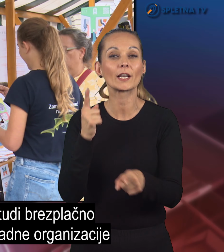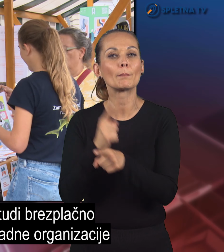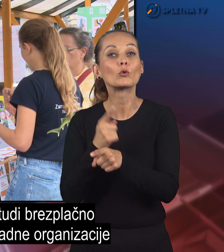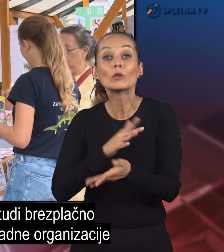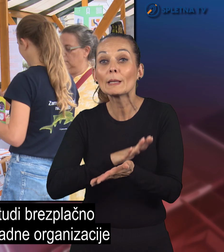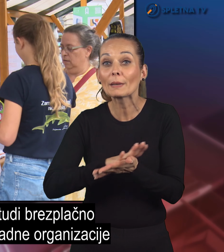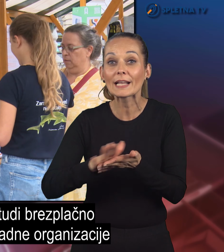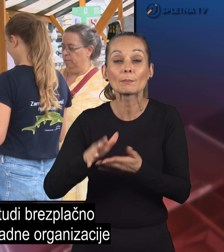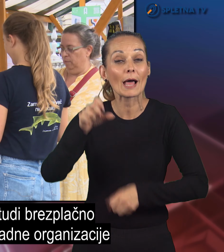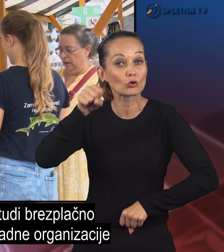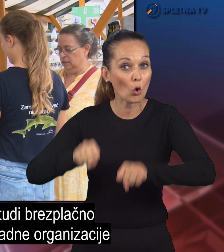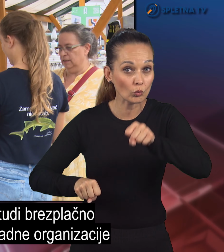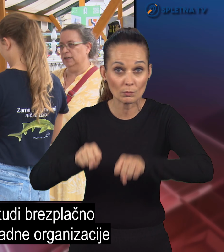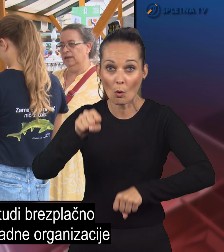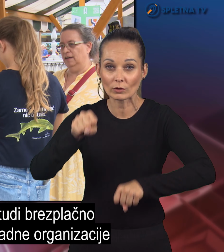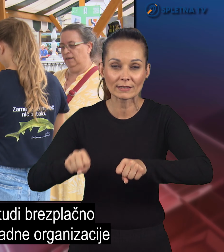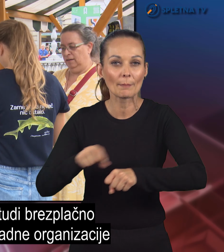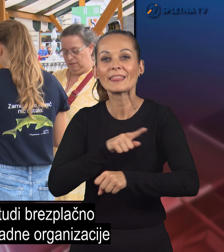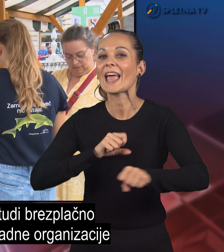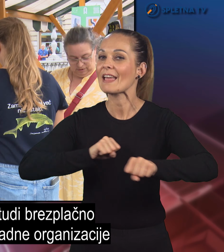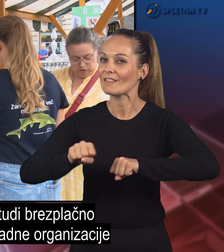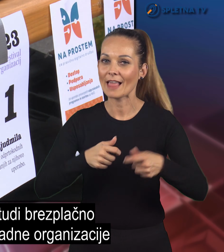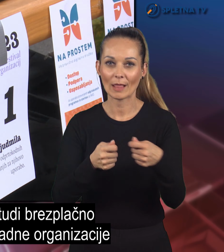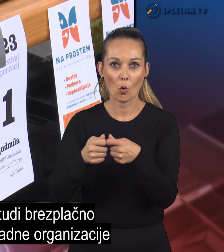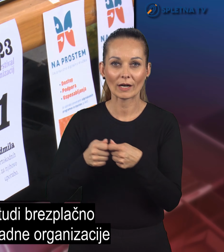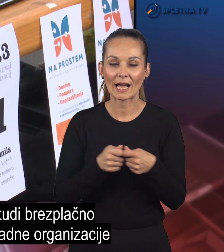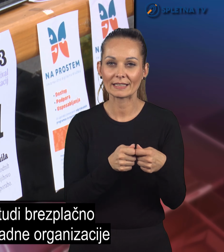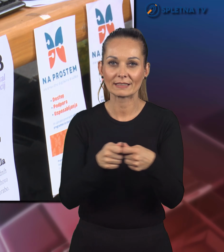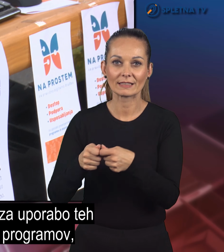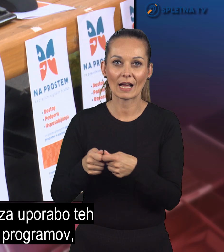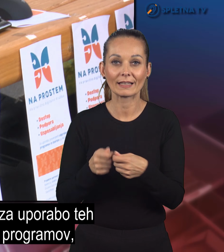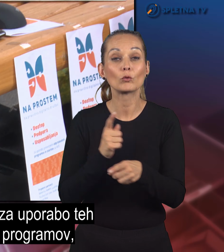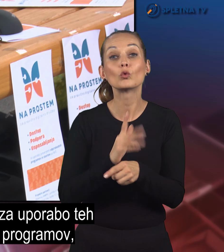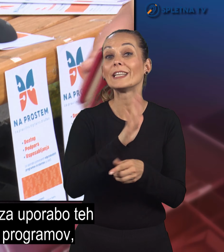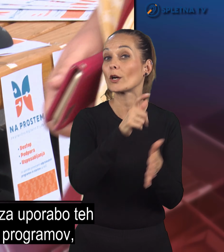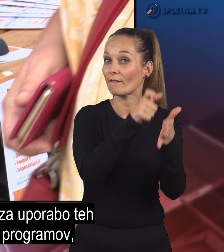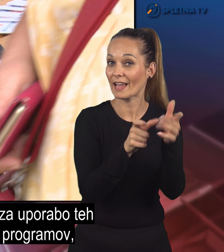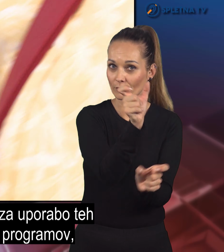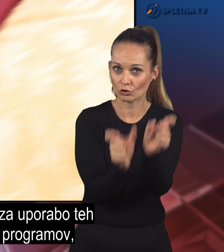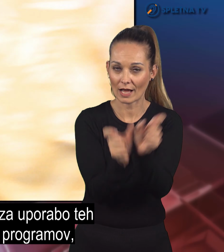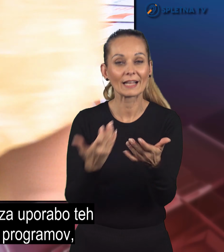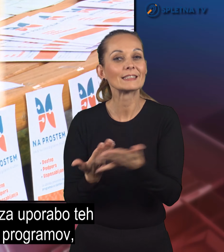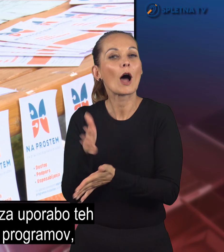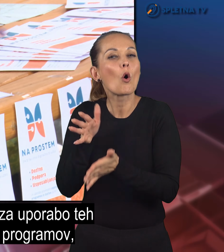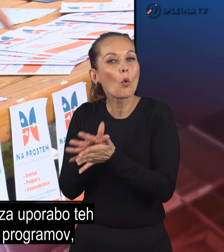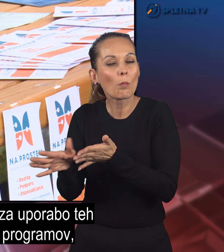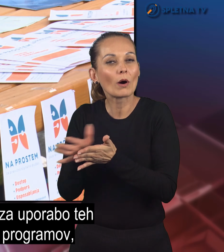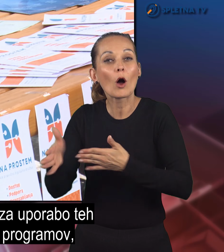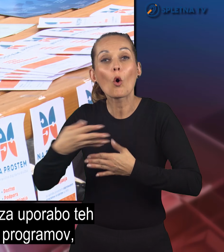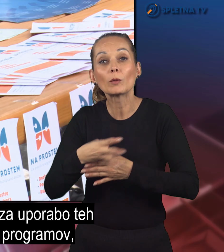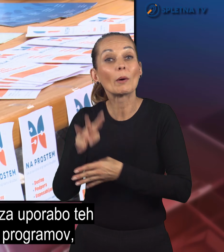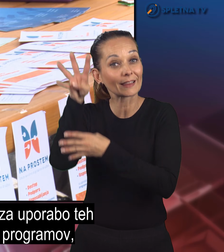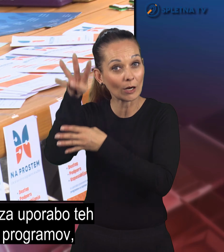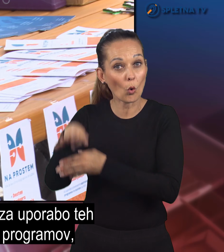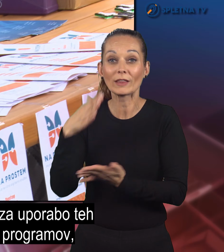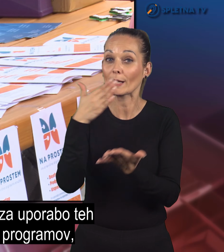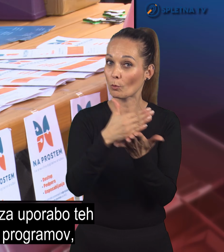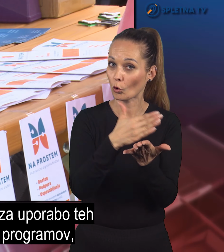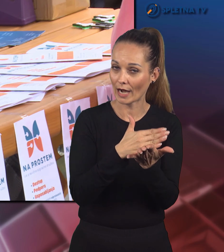tudi brezplačno usposabljamo nevladne organizacije in njihove člane za uporabo teh